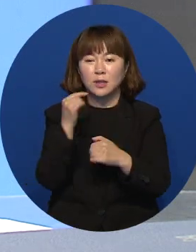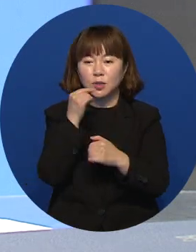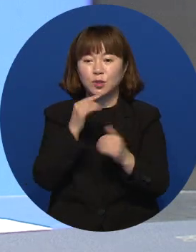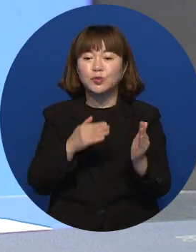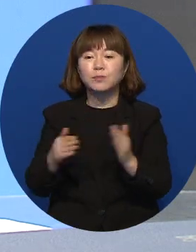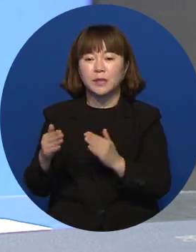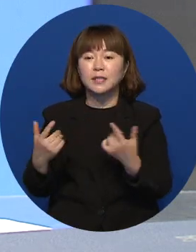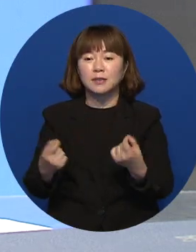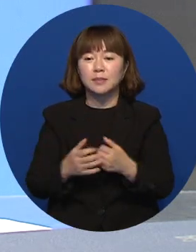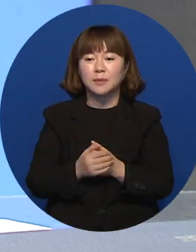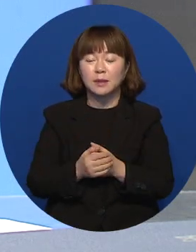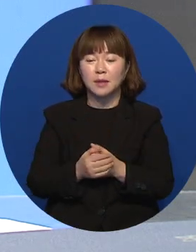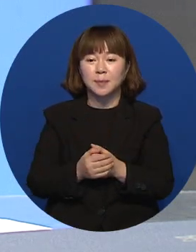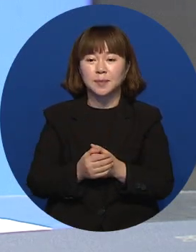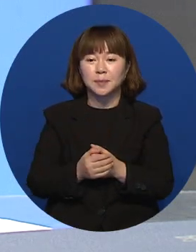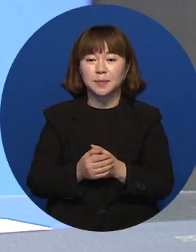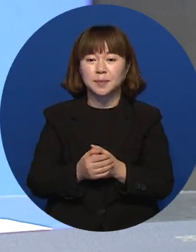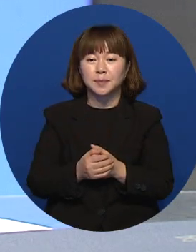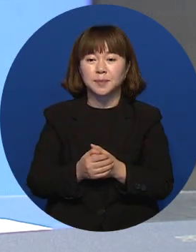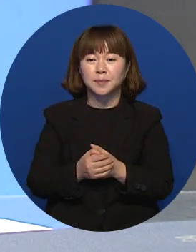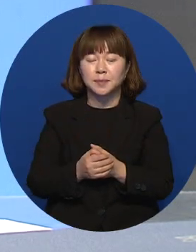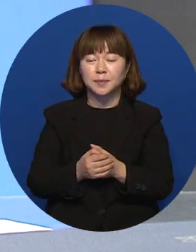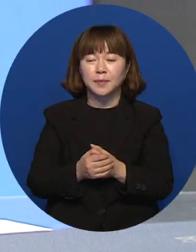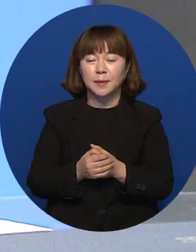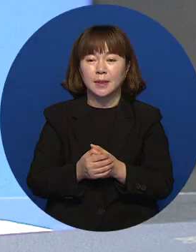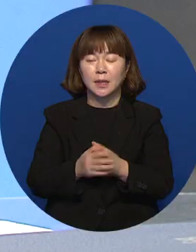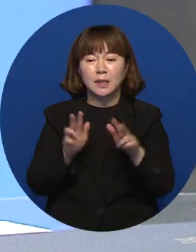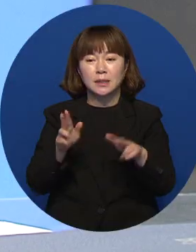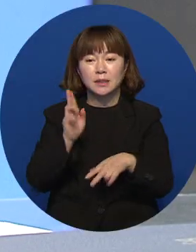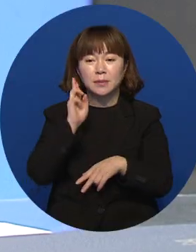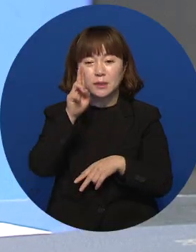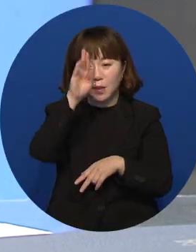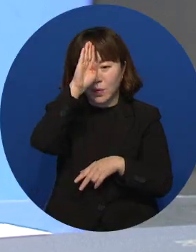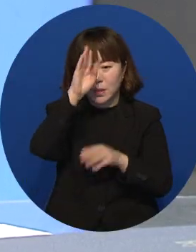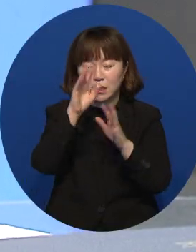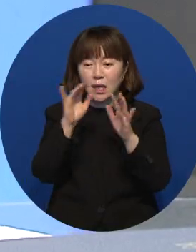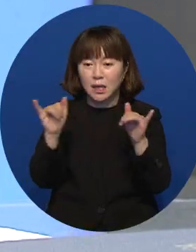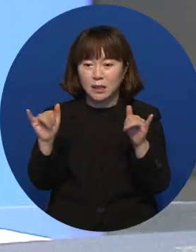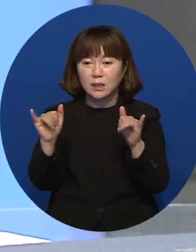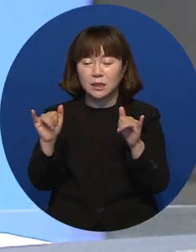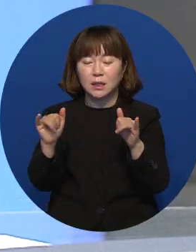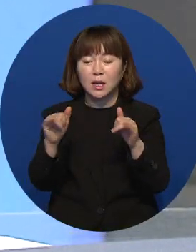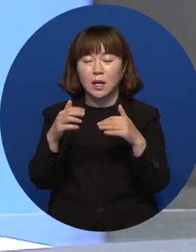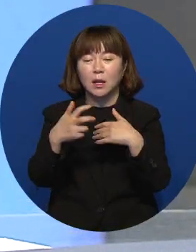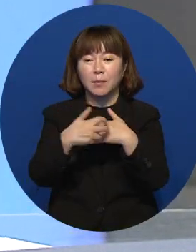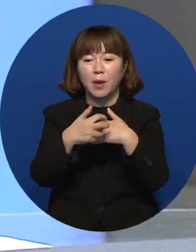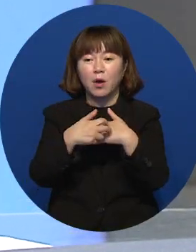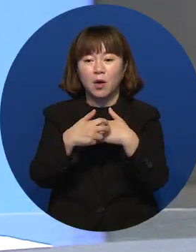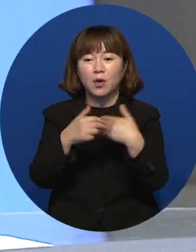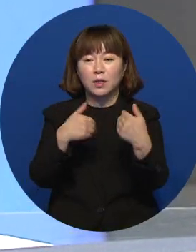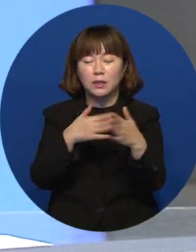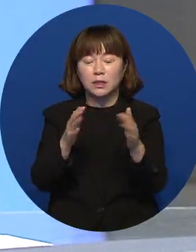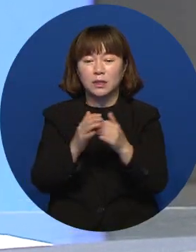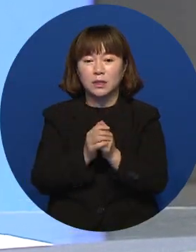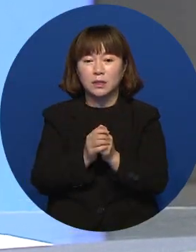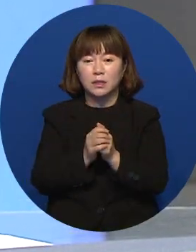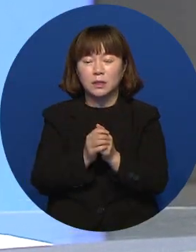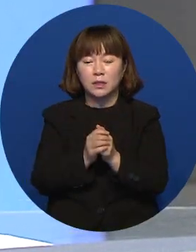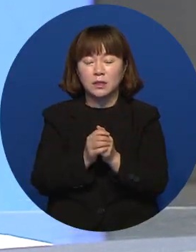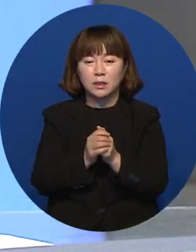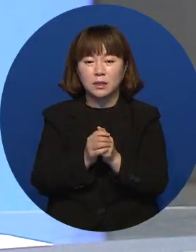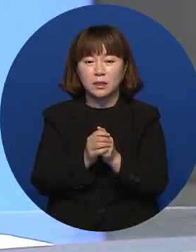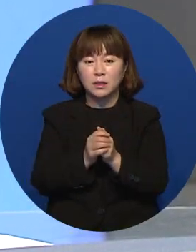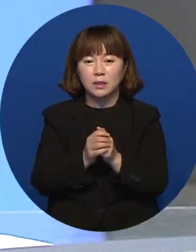이제 문제는 이제 그 중증환자 병신이 되 식음 1 500 개 정도 인데 만약에 이제 지금 현재 1 219 명 한 50%